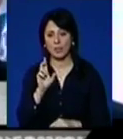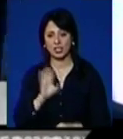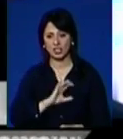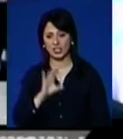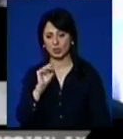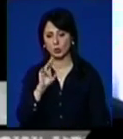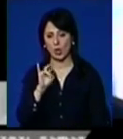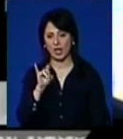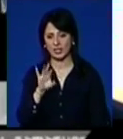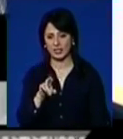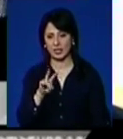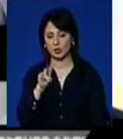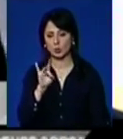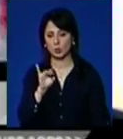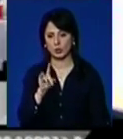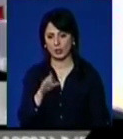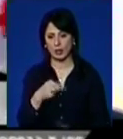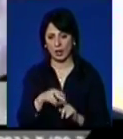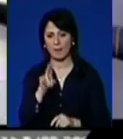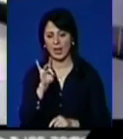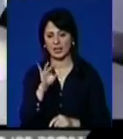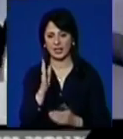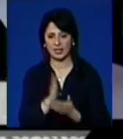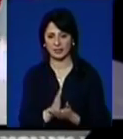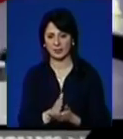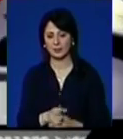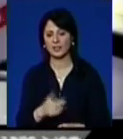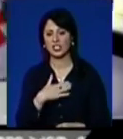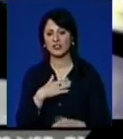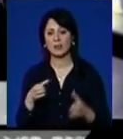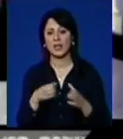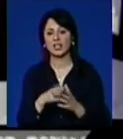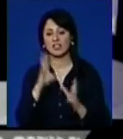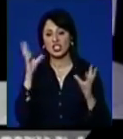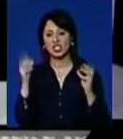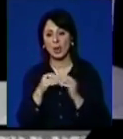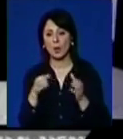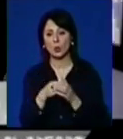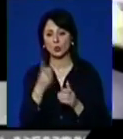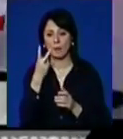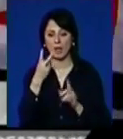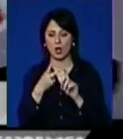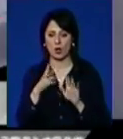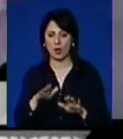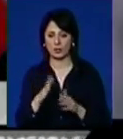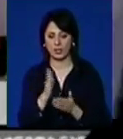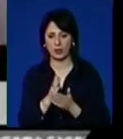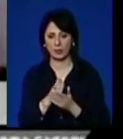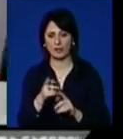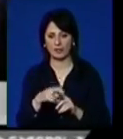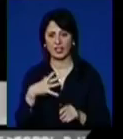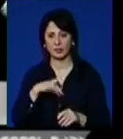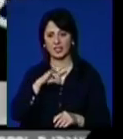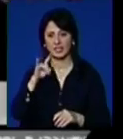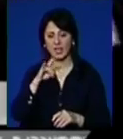მედლებს ივერი ჯულაყიძე, მირზა სხულუხია და შოთა ფარტენაძე დაეუფლნენ. ჩვენმა ნაკრებმა საერთო ჯამში გუნდური მეორე ადგილი დაიკავა. ქართველ ფალავნებს